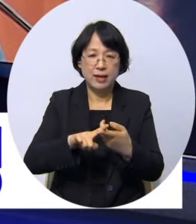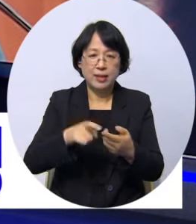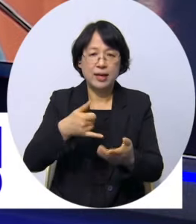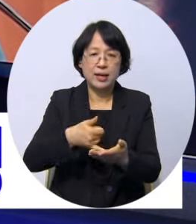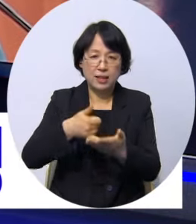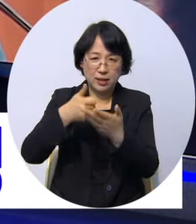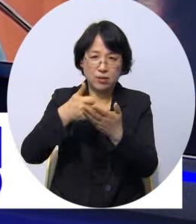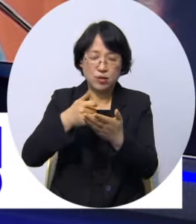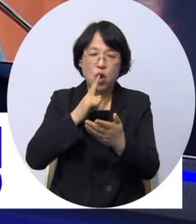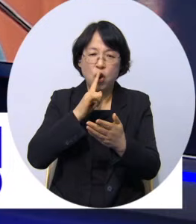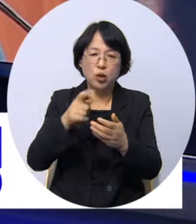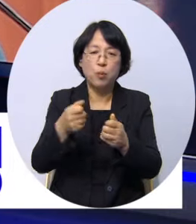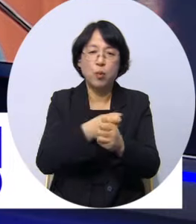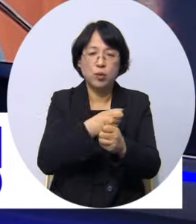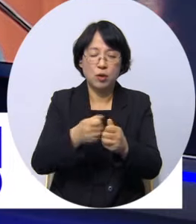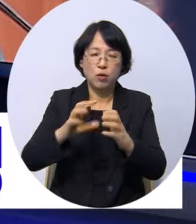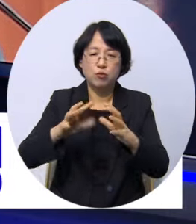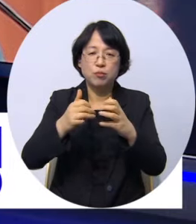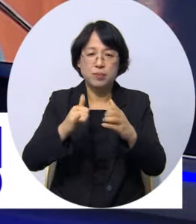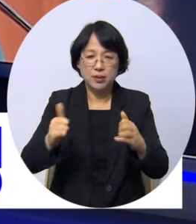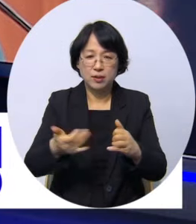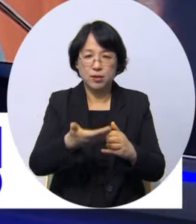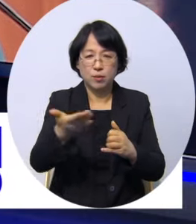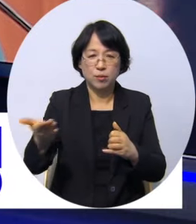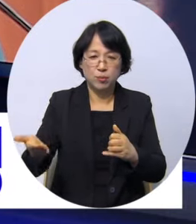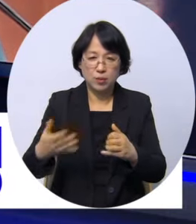실망과 분노를 주는